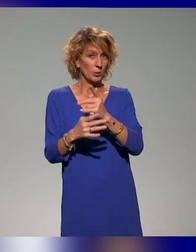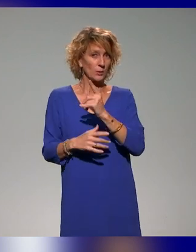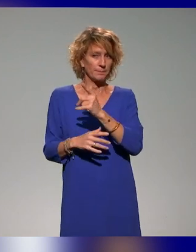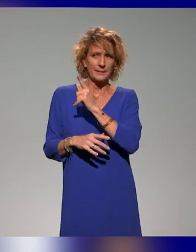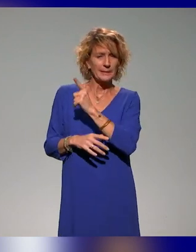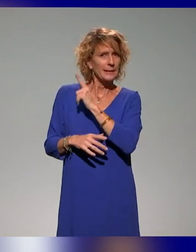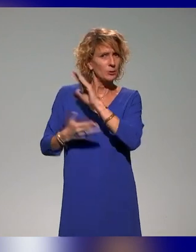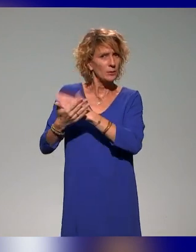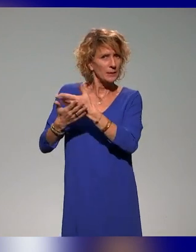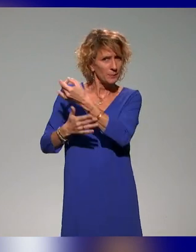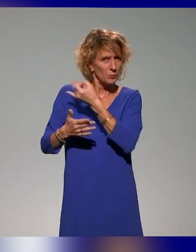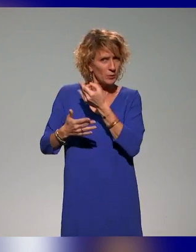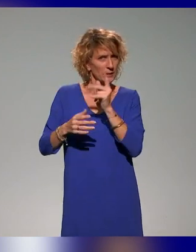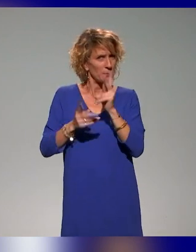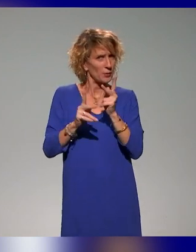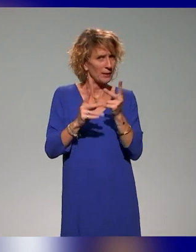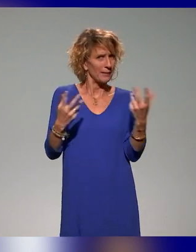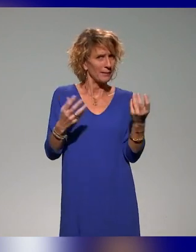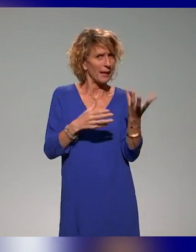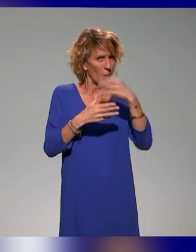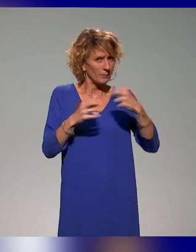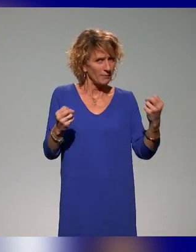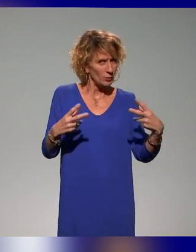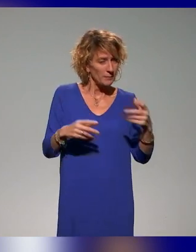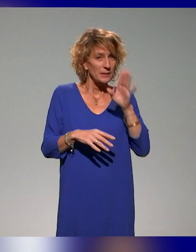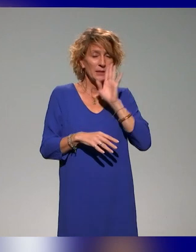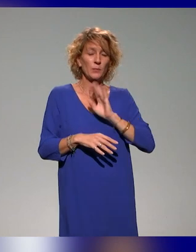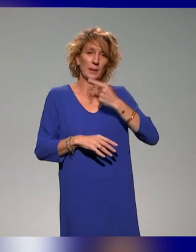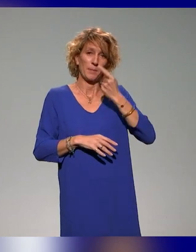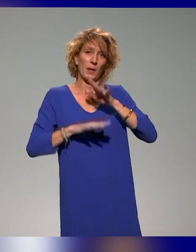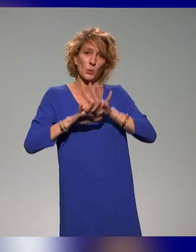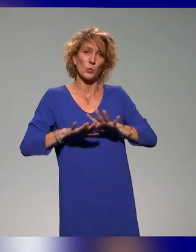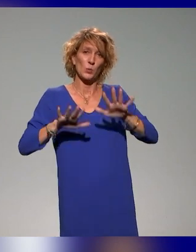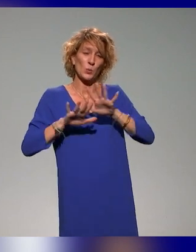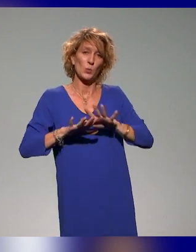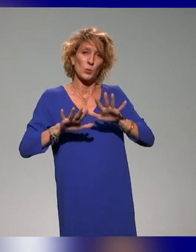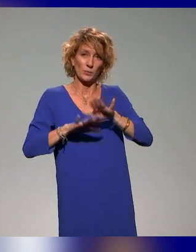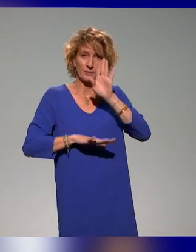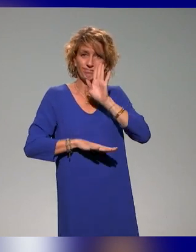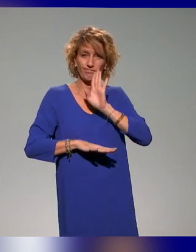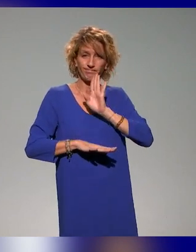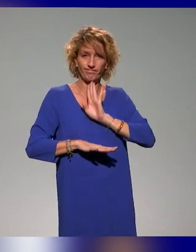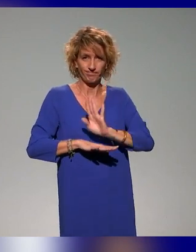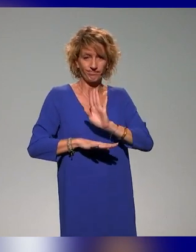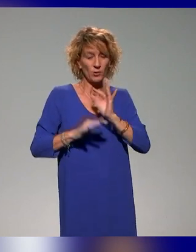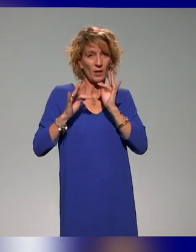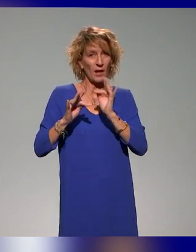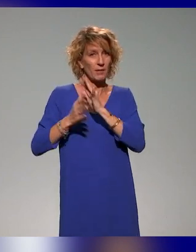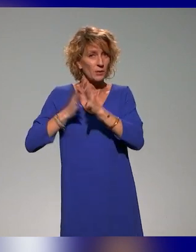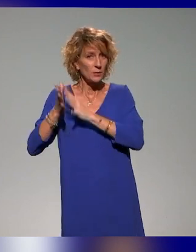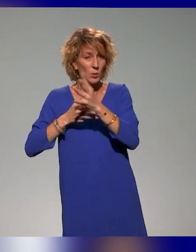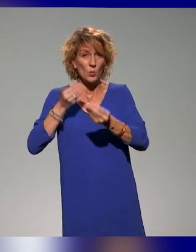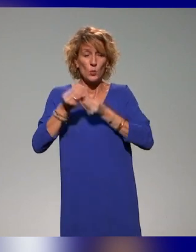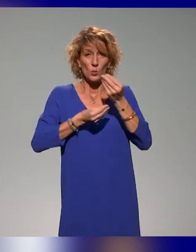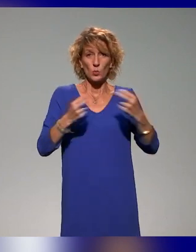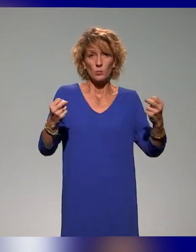puis je pense que la Vélotipie me dirait la même chose, ne parlez pas trop vite pour que ce soit en langue des signes française ou que ce